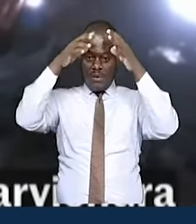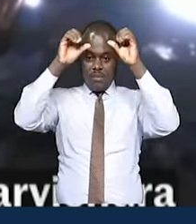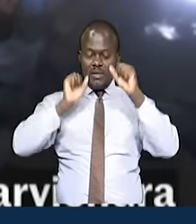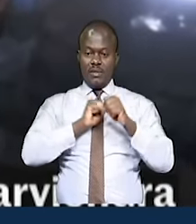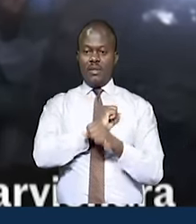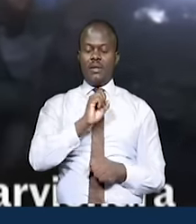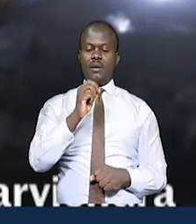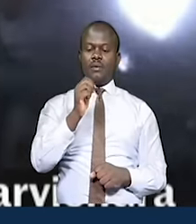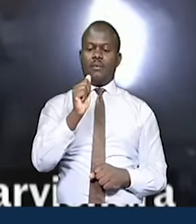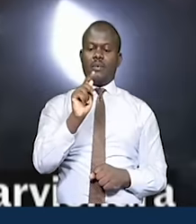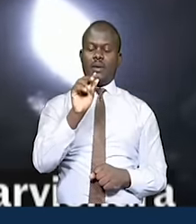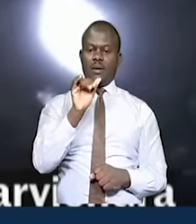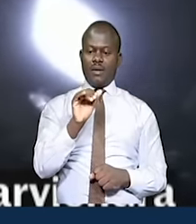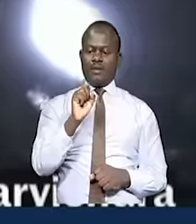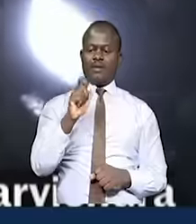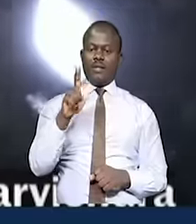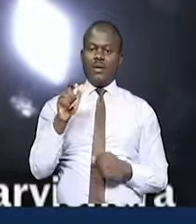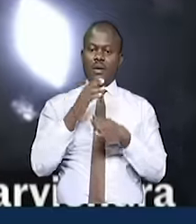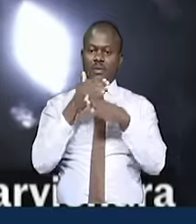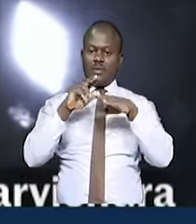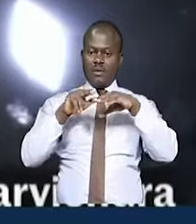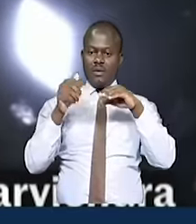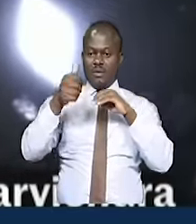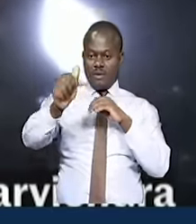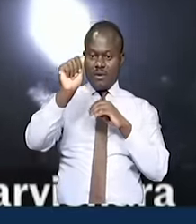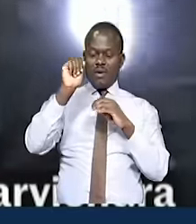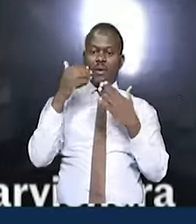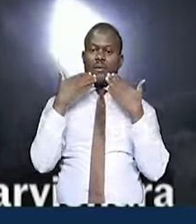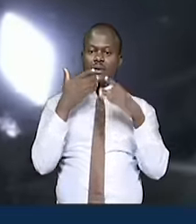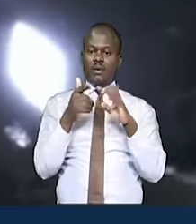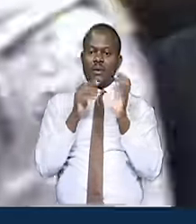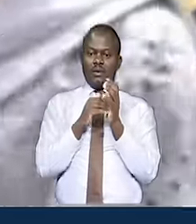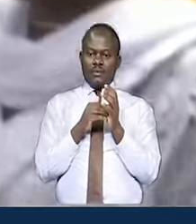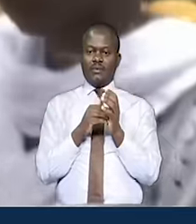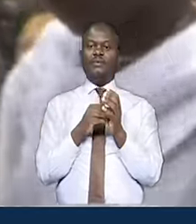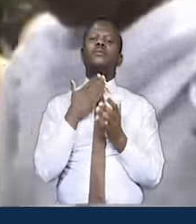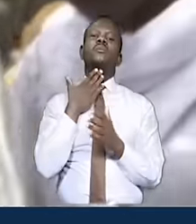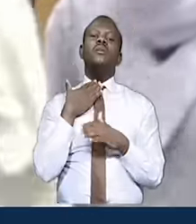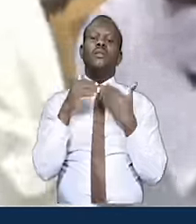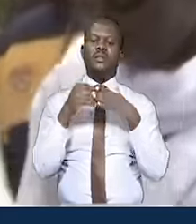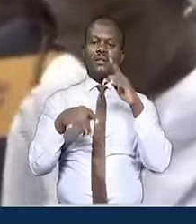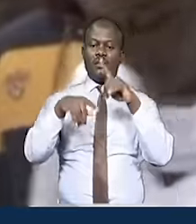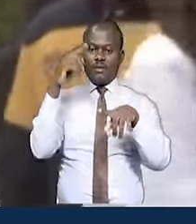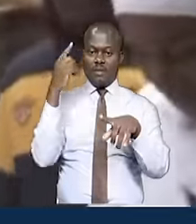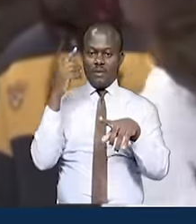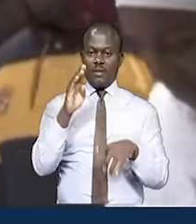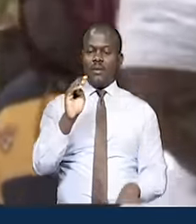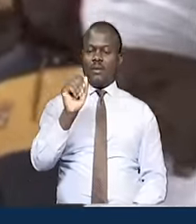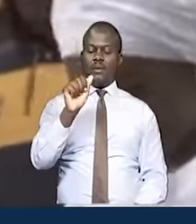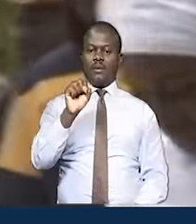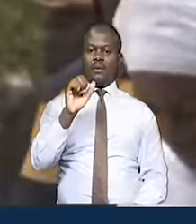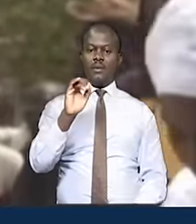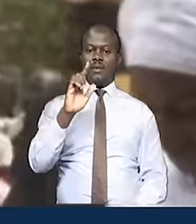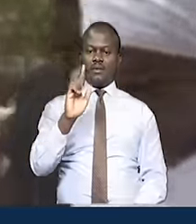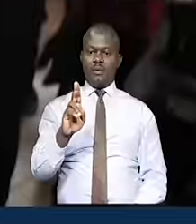Macky Sall n'uwari ministre w'intebe we bashimiye ndetse banishimbana nifuriza intsinzi Basiru